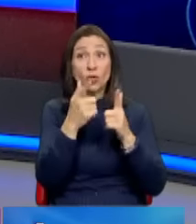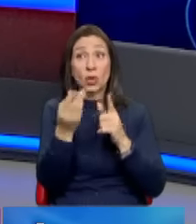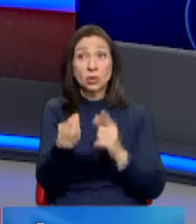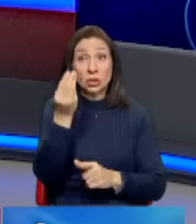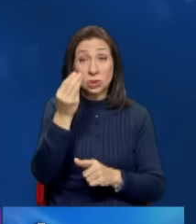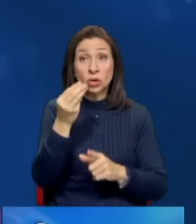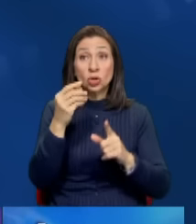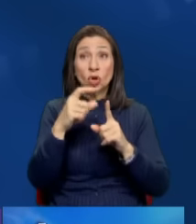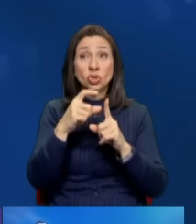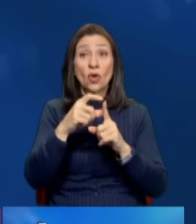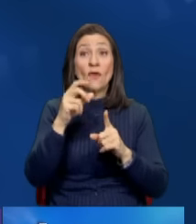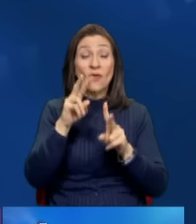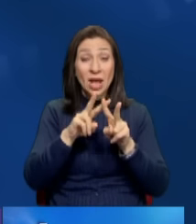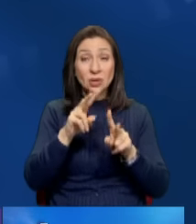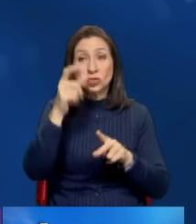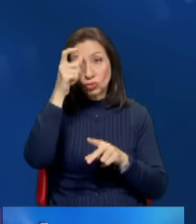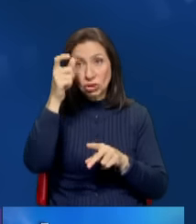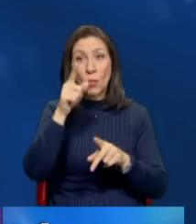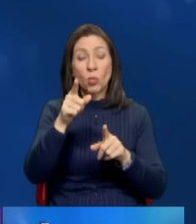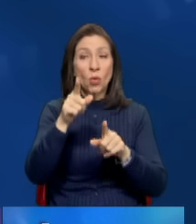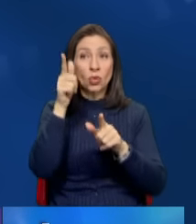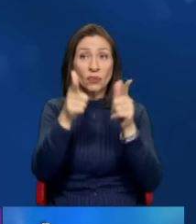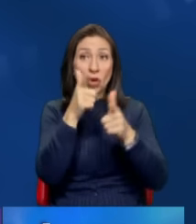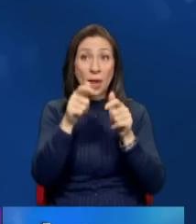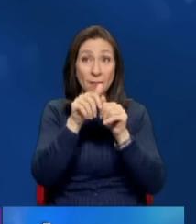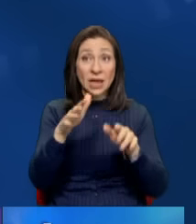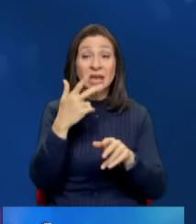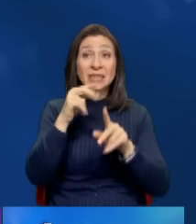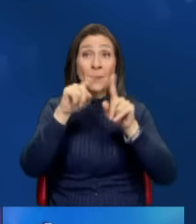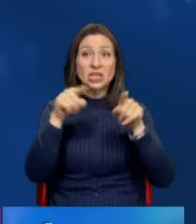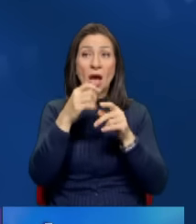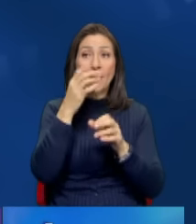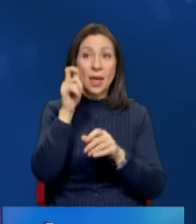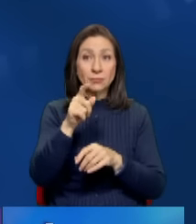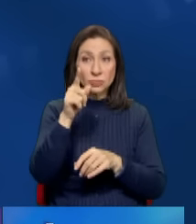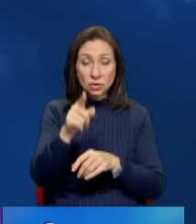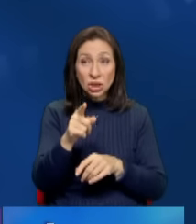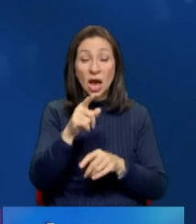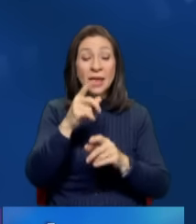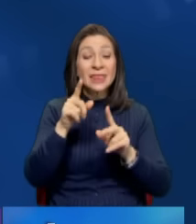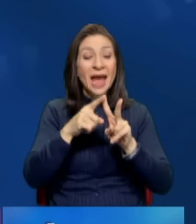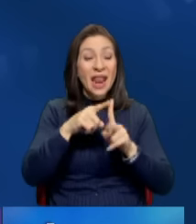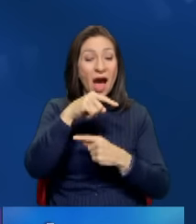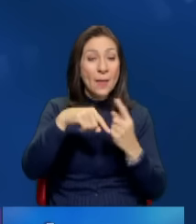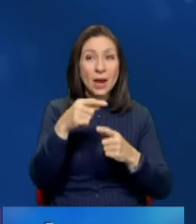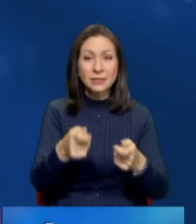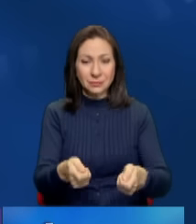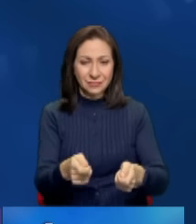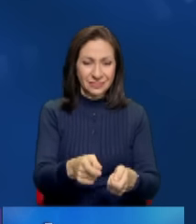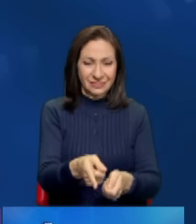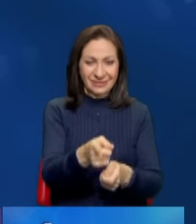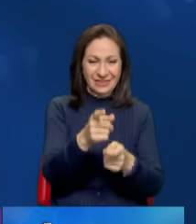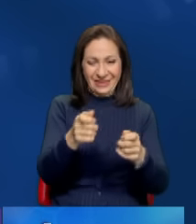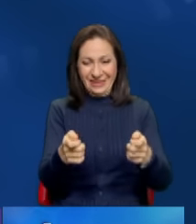çıktı. Doğu Çevre'yle Türkçe o görüntüleri paylaştı ve gazete Pencere'de onu haberleştirmiş. Narin'i arama çalışmalarında üfürükçünün